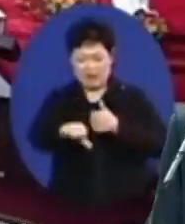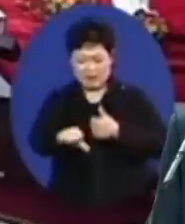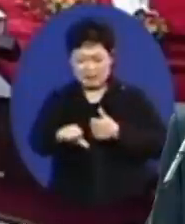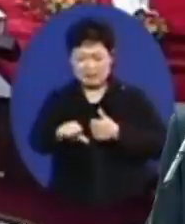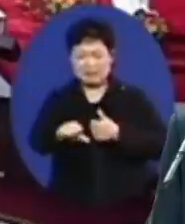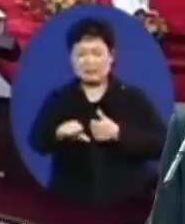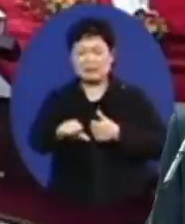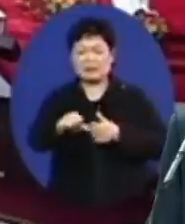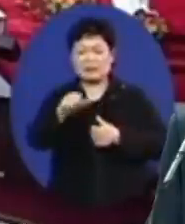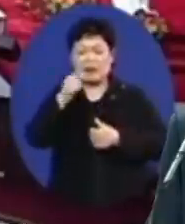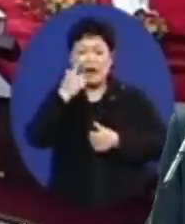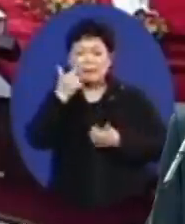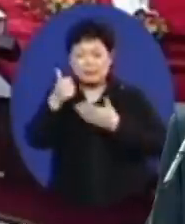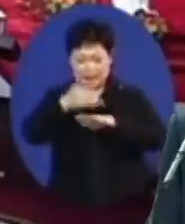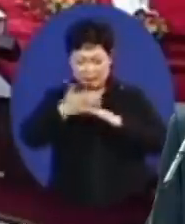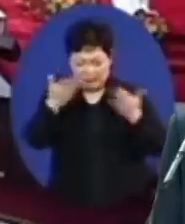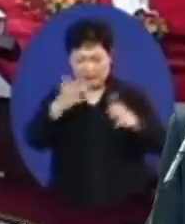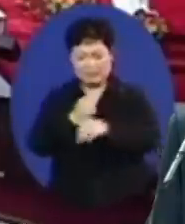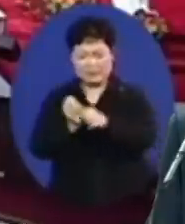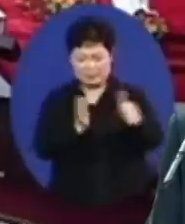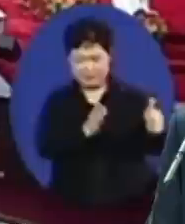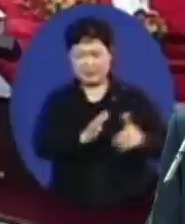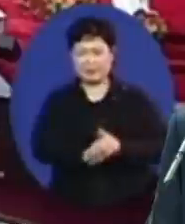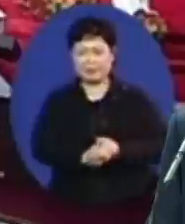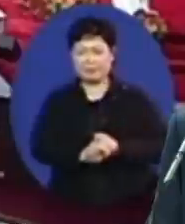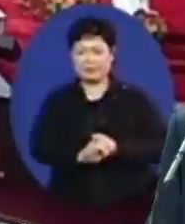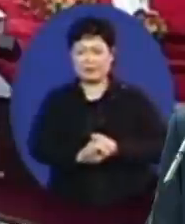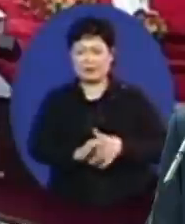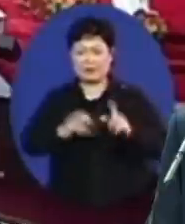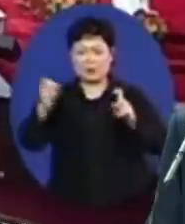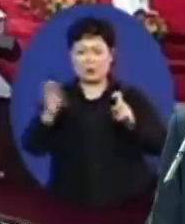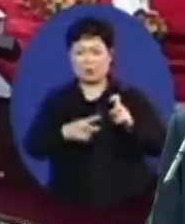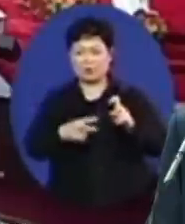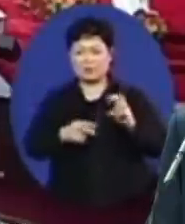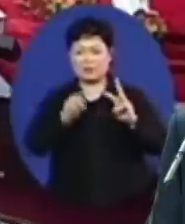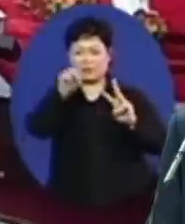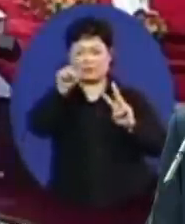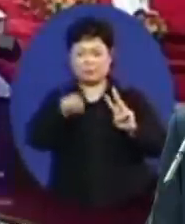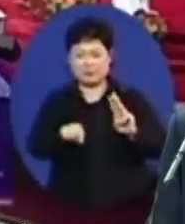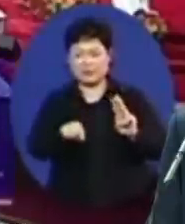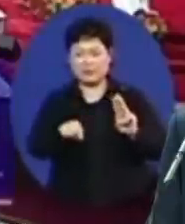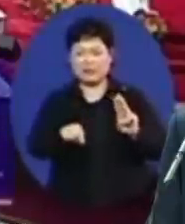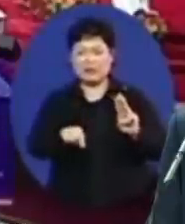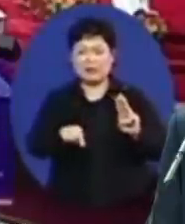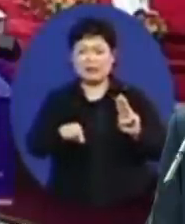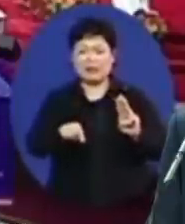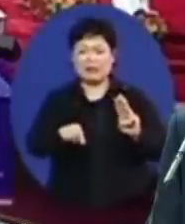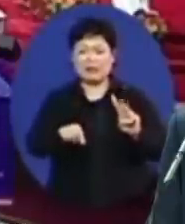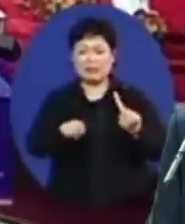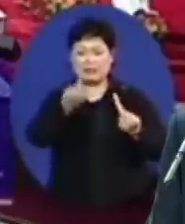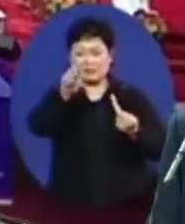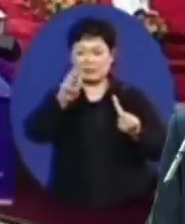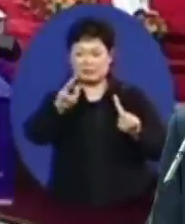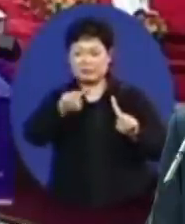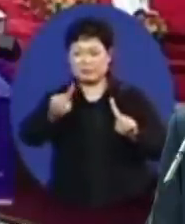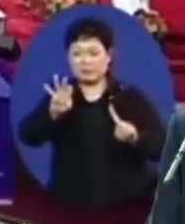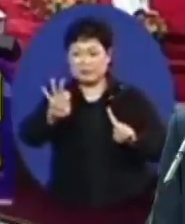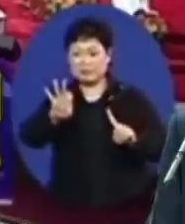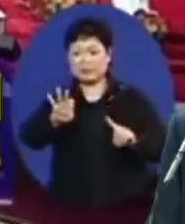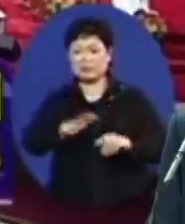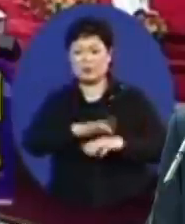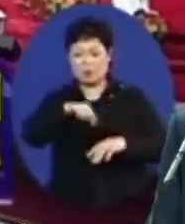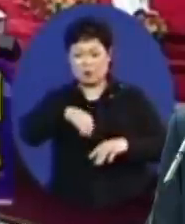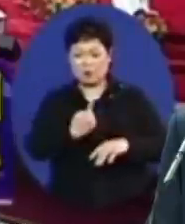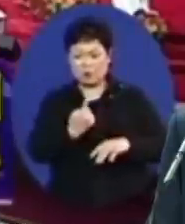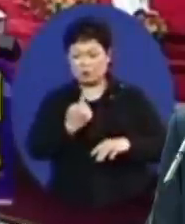대해서 감사해야 되는 것입니다. 골로새 1장 13절로 14절에 그가 우리를 흑암의 권세에서 건져내사 그의 사랑의 아들의